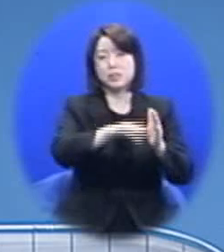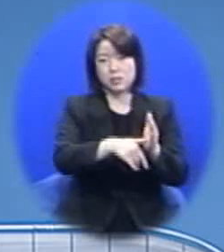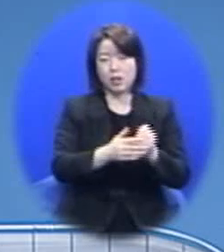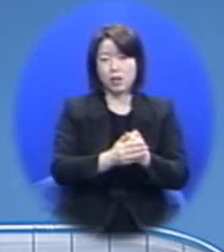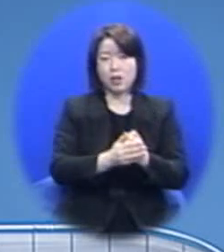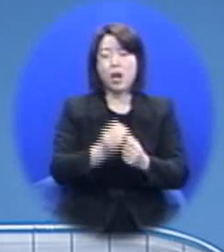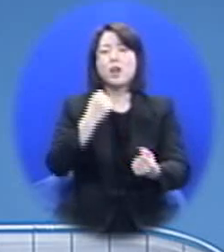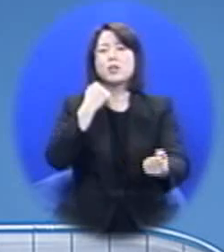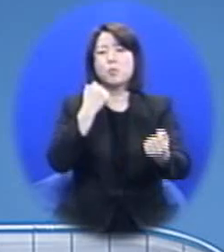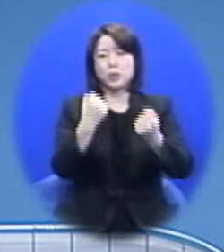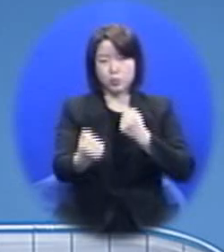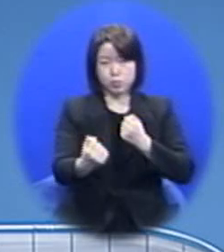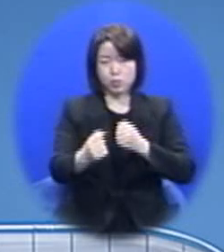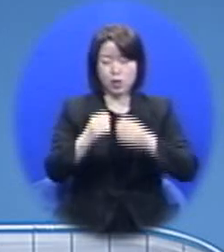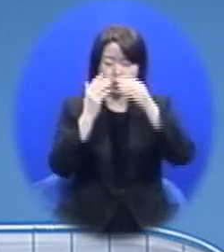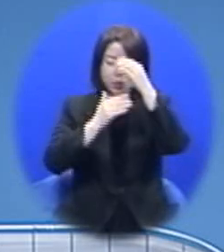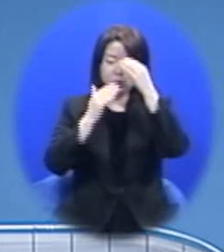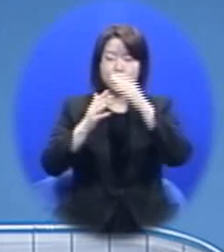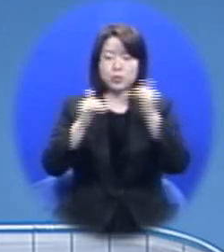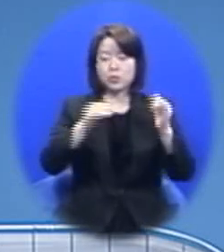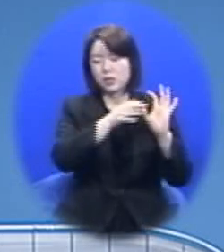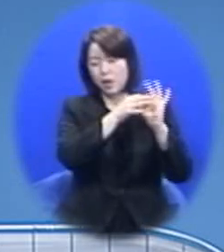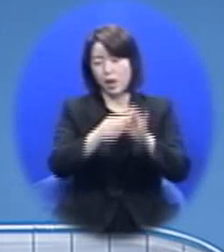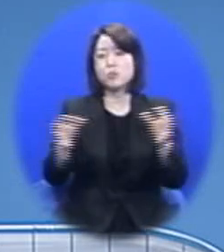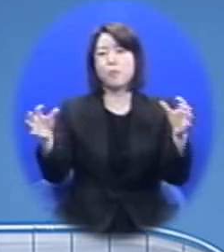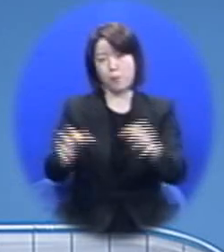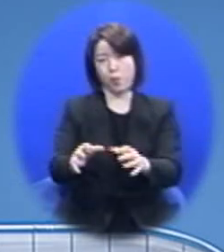그런데도 성도들은 계속 모였습니다.